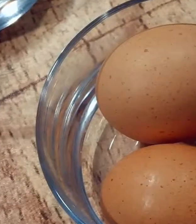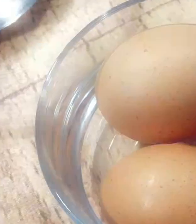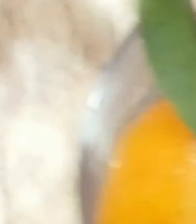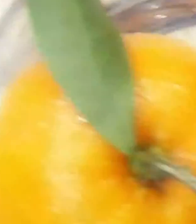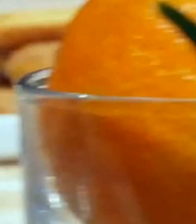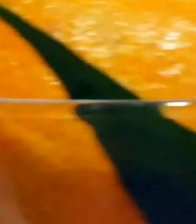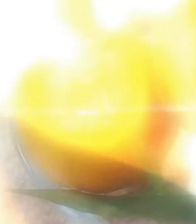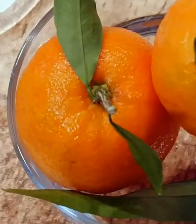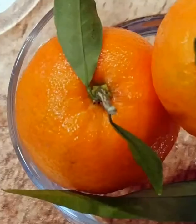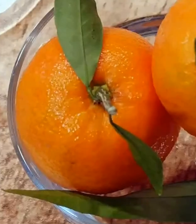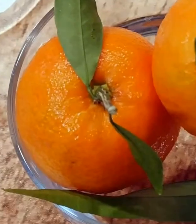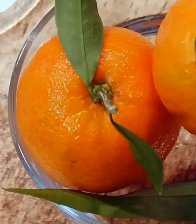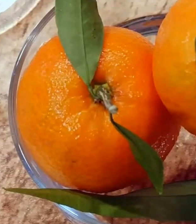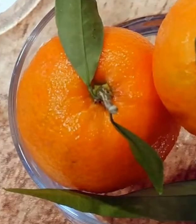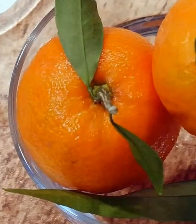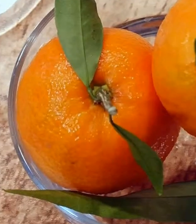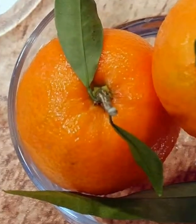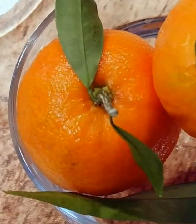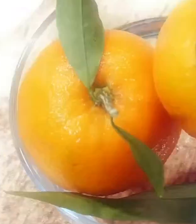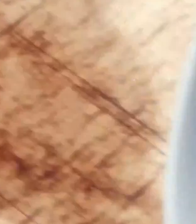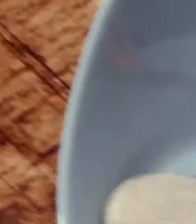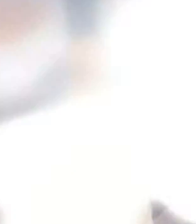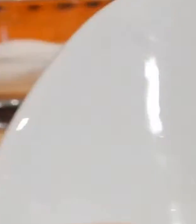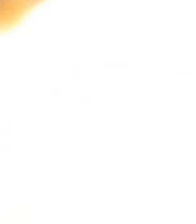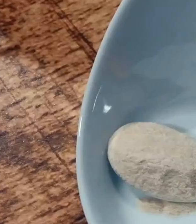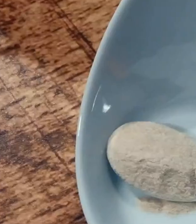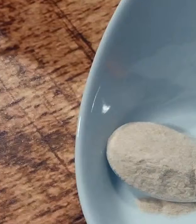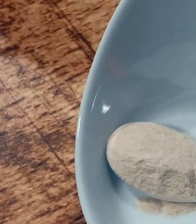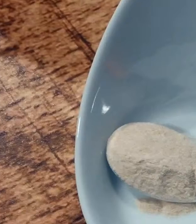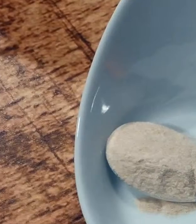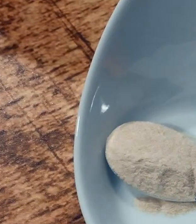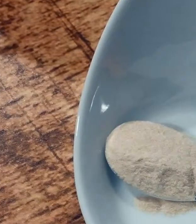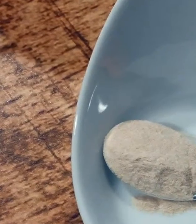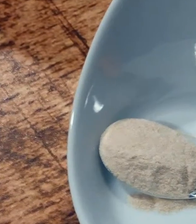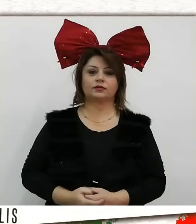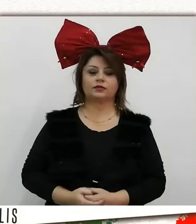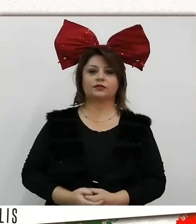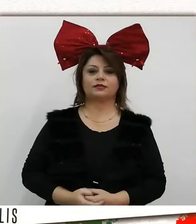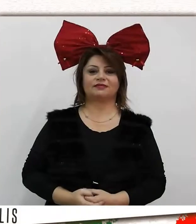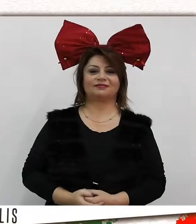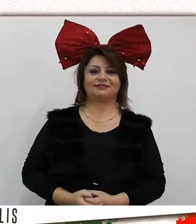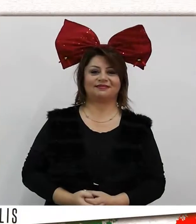uova, 300 g di clementine, 2 cucchiaini di pectina.